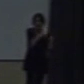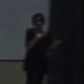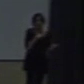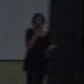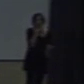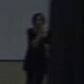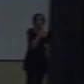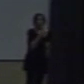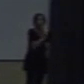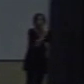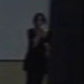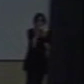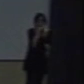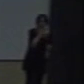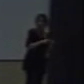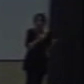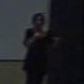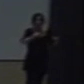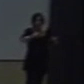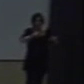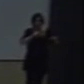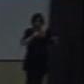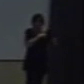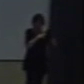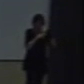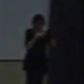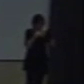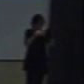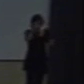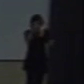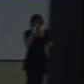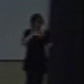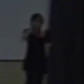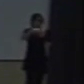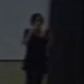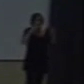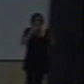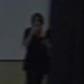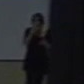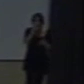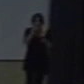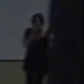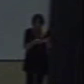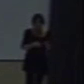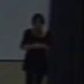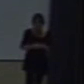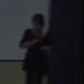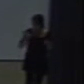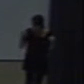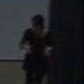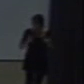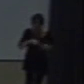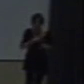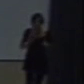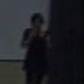cosa, i allò es converteix en viral immediatament. I això, doncs, és una altra manera que la participació del públic, que bueno, podem parlar